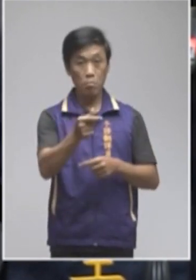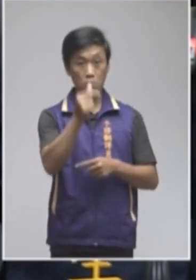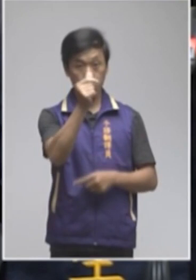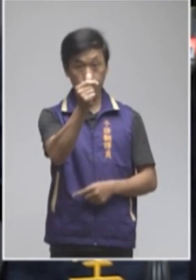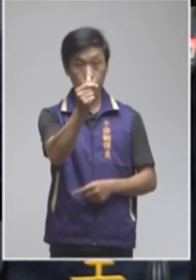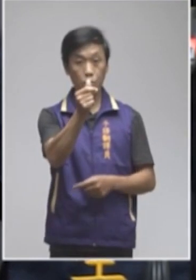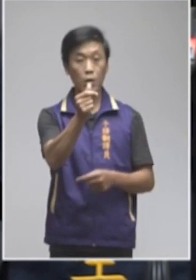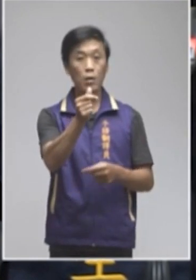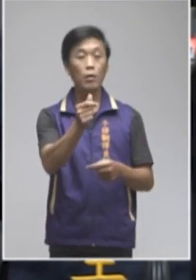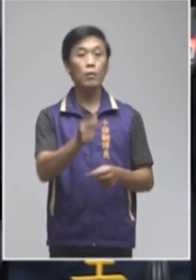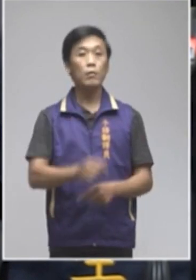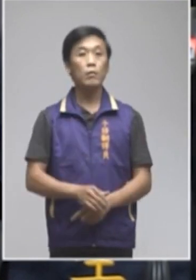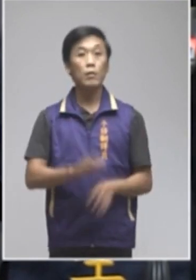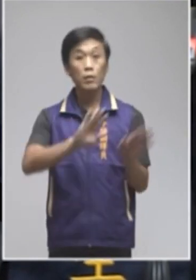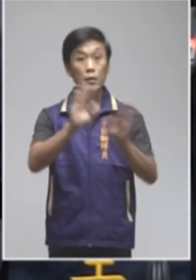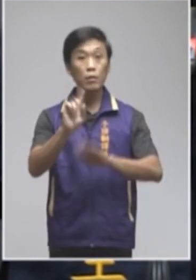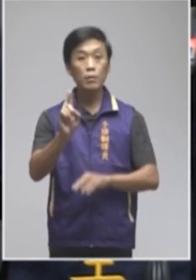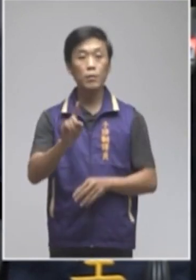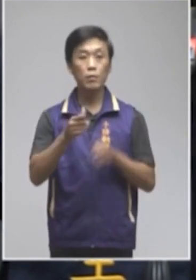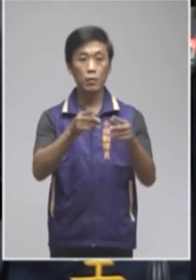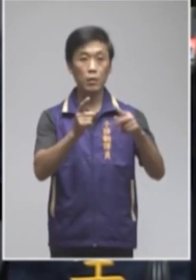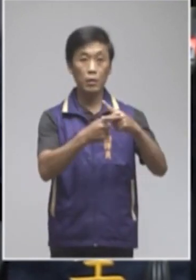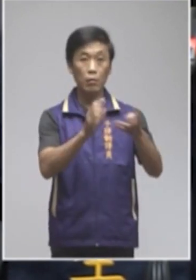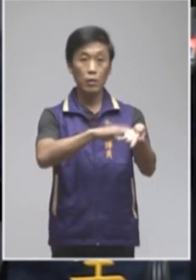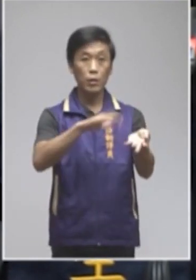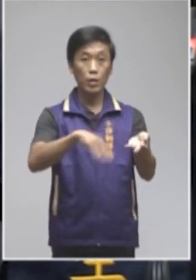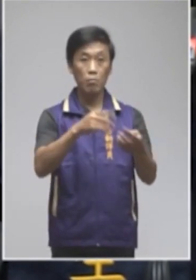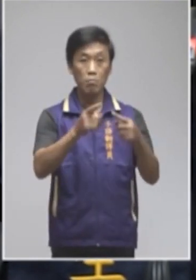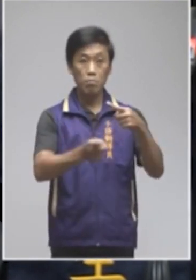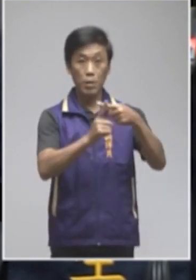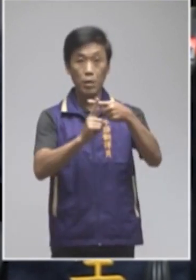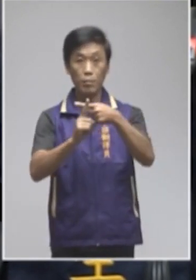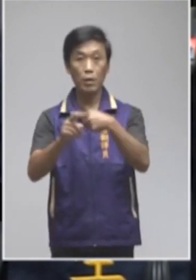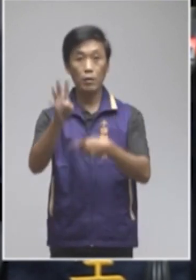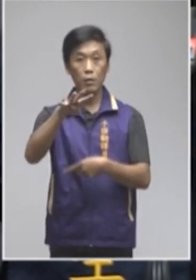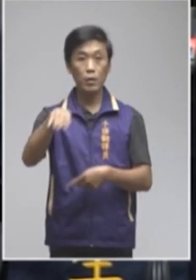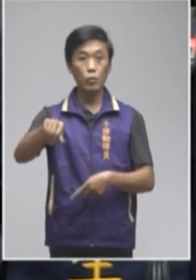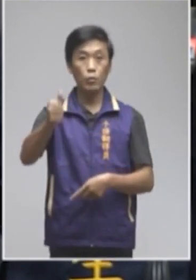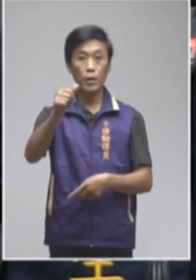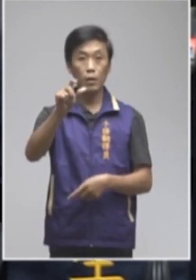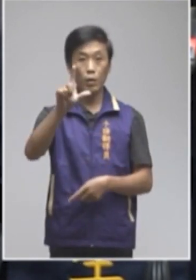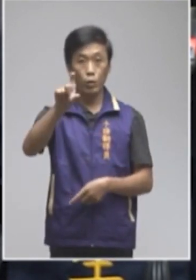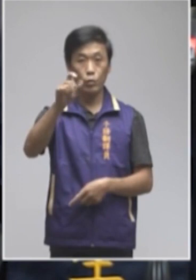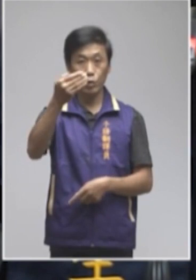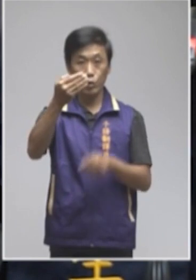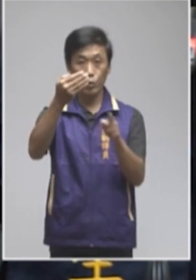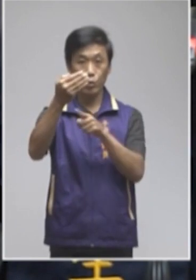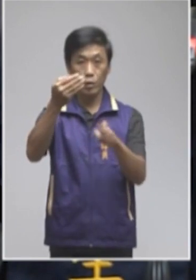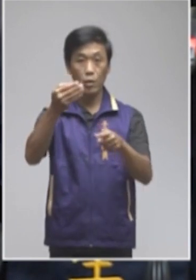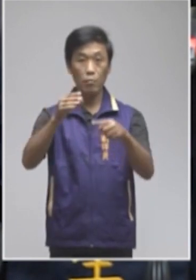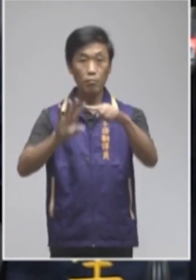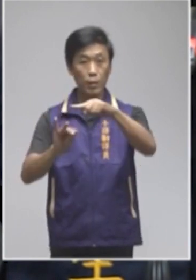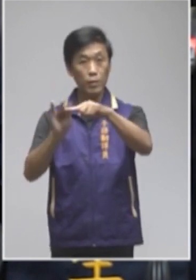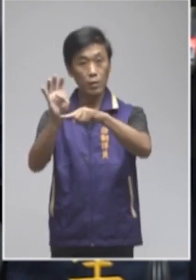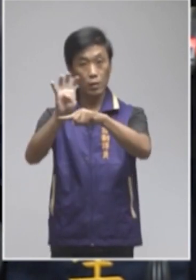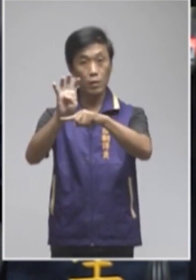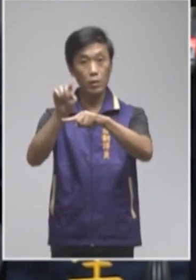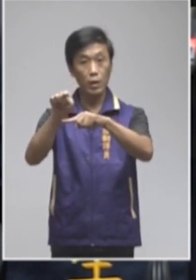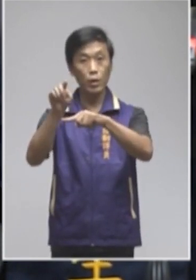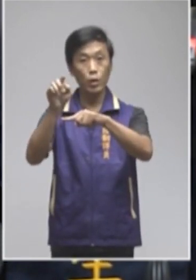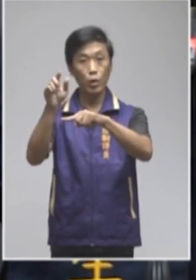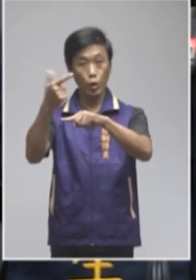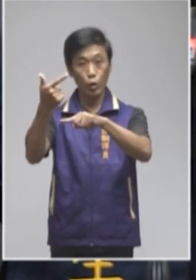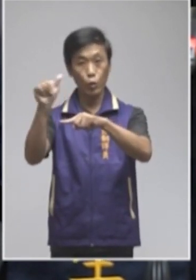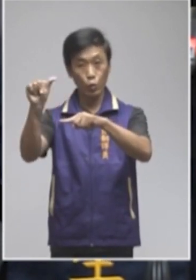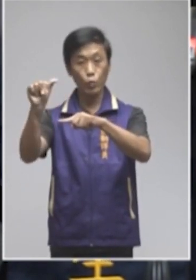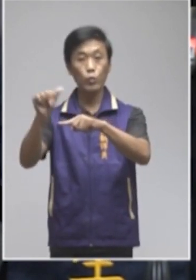阳的部分，在诊所判的，确诊了4569人，占了整体的